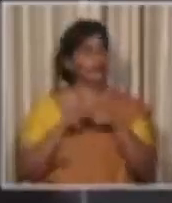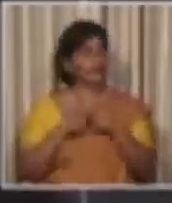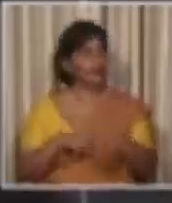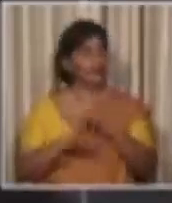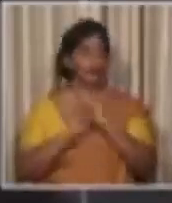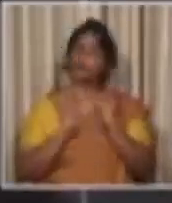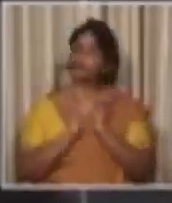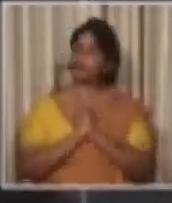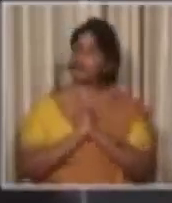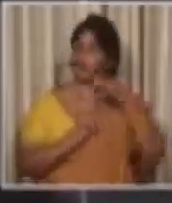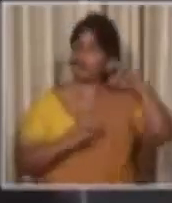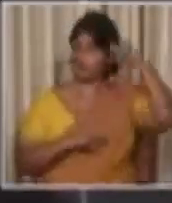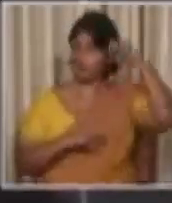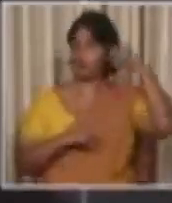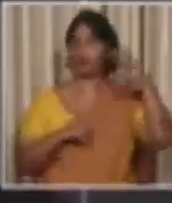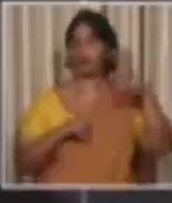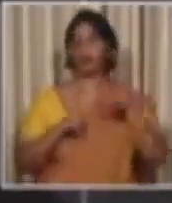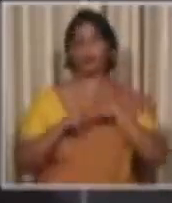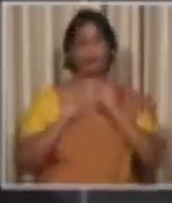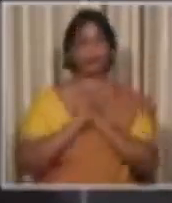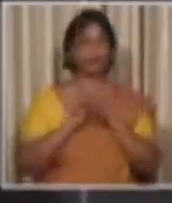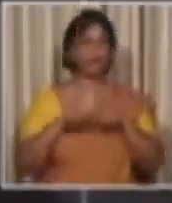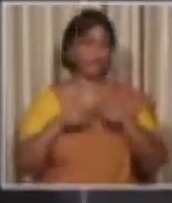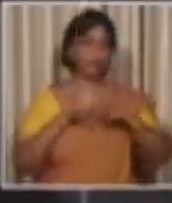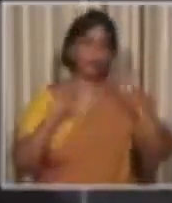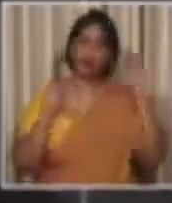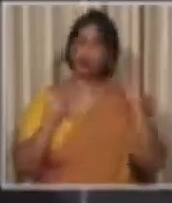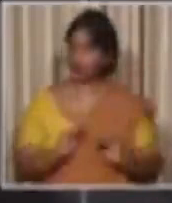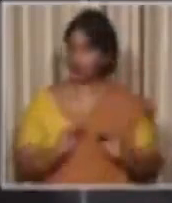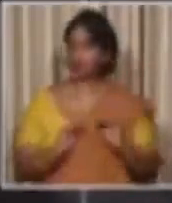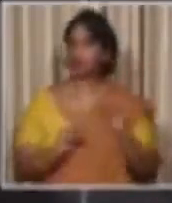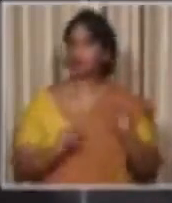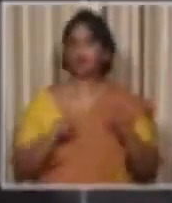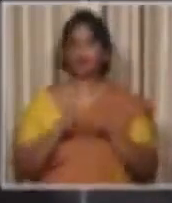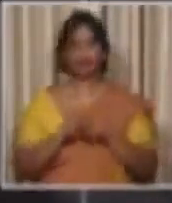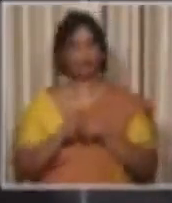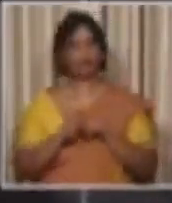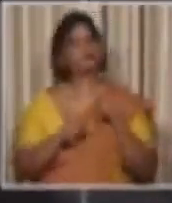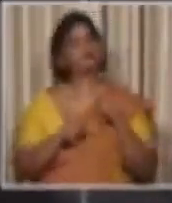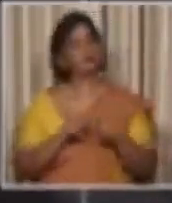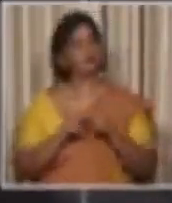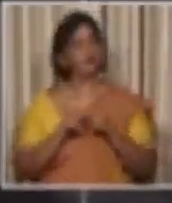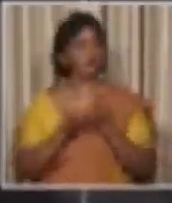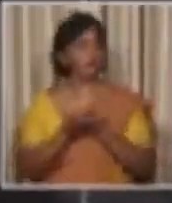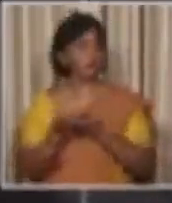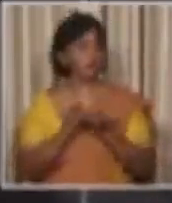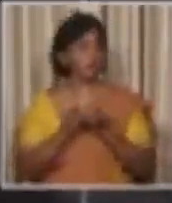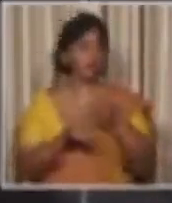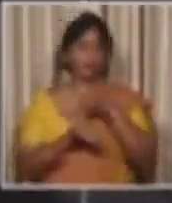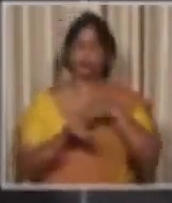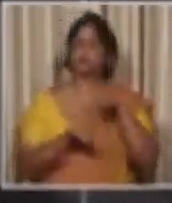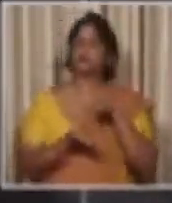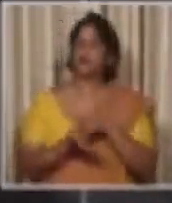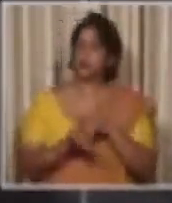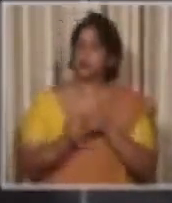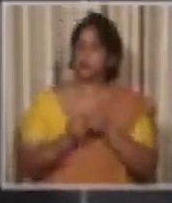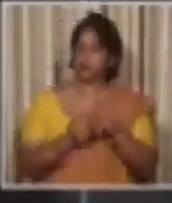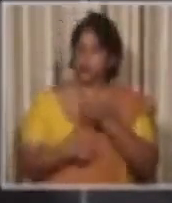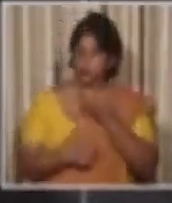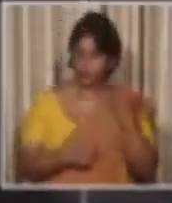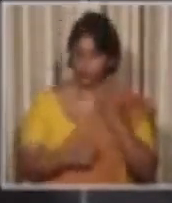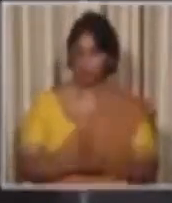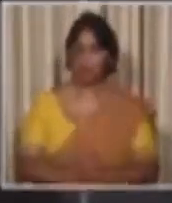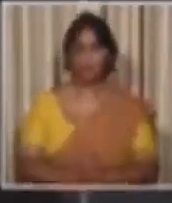අපේ විදුලි බල ශක්ති පිරිවැය අපි අඩු කර යුතුයි. එහෙමනම් පමණයි මේක තරඟකාරී කේන්ද්‍රස්ථානයක් බවට පරිවර්තනය